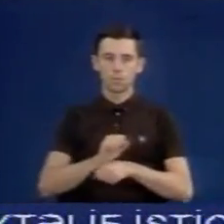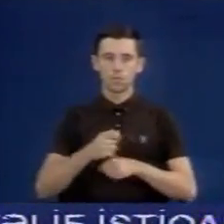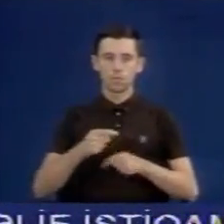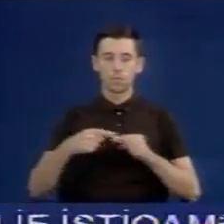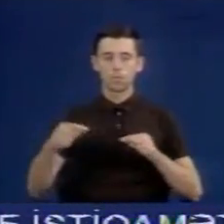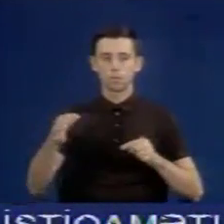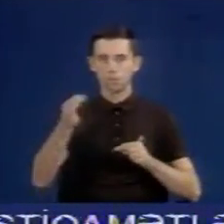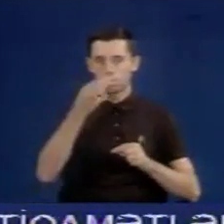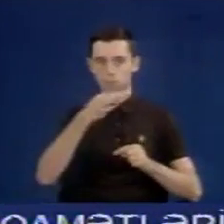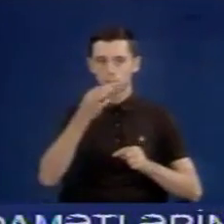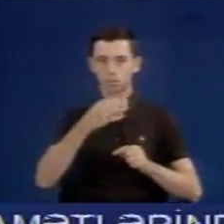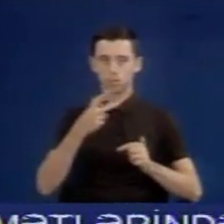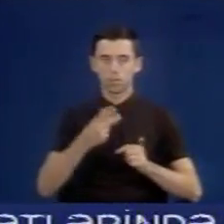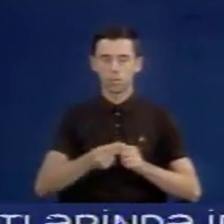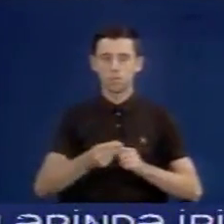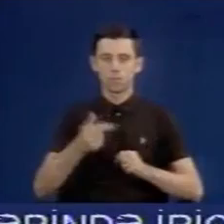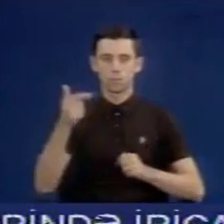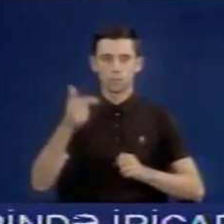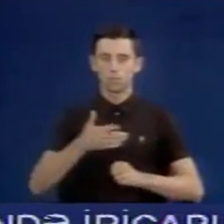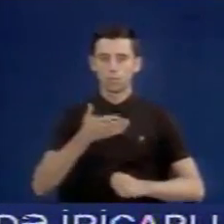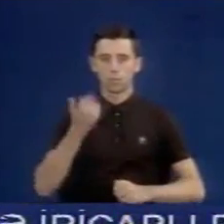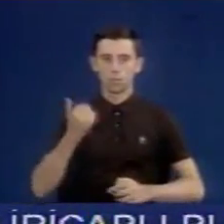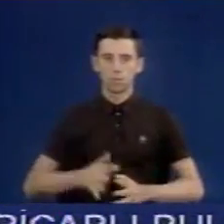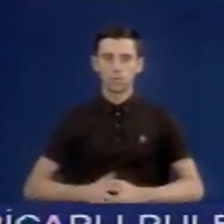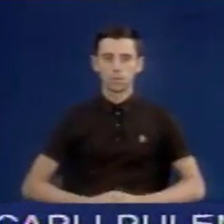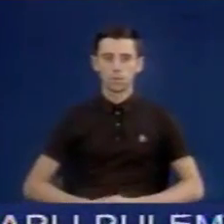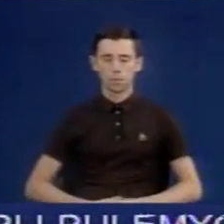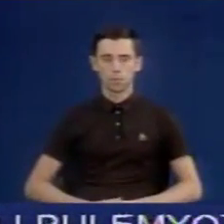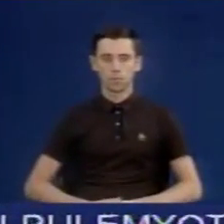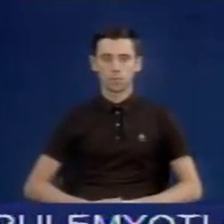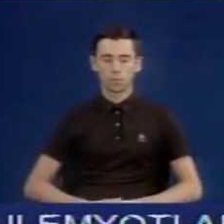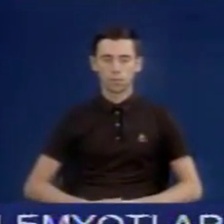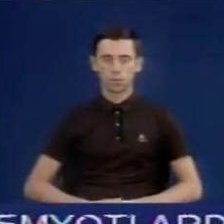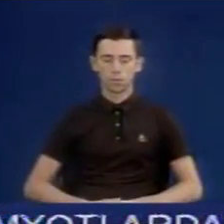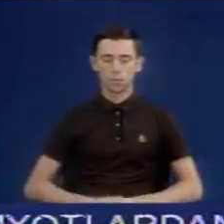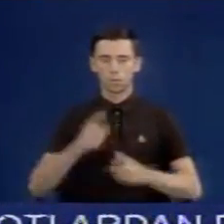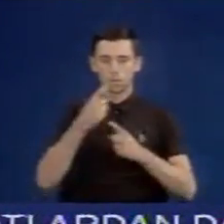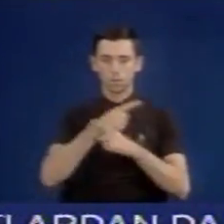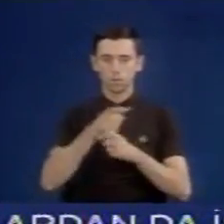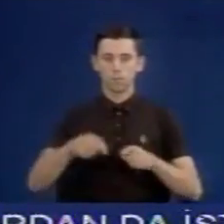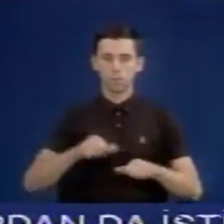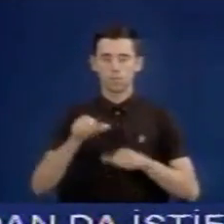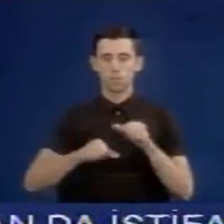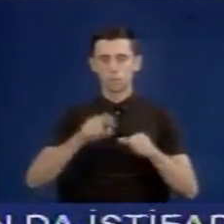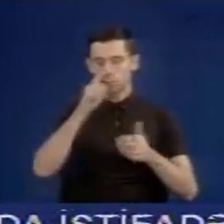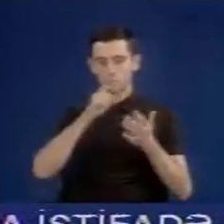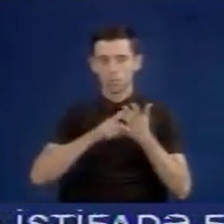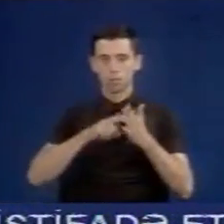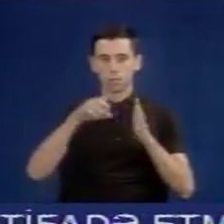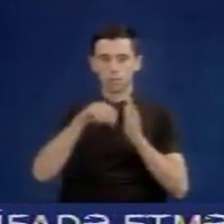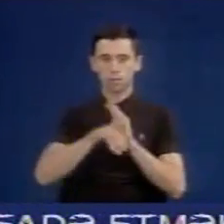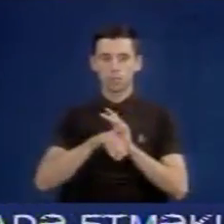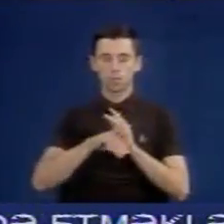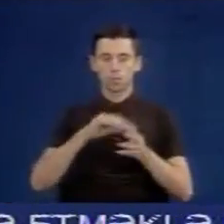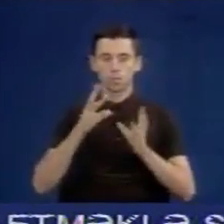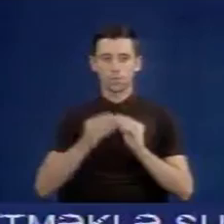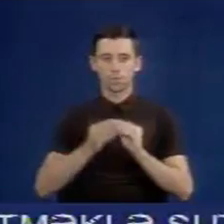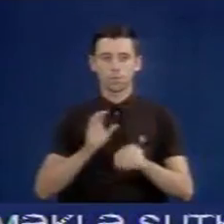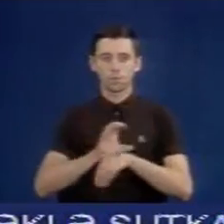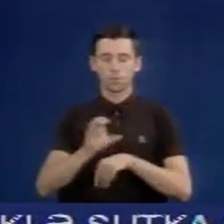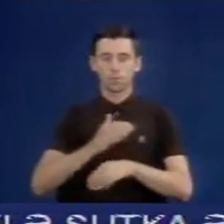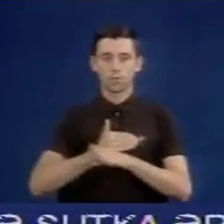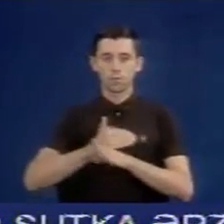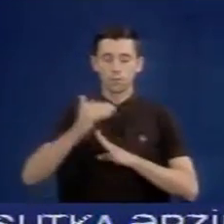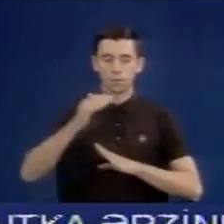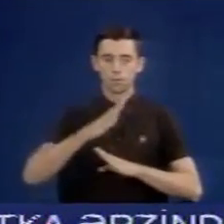bir kəskin təsirə malik dərmanlardan istifadə edilir. Qeyd edək ki, bu il quşçuluq təsərrüfatlarında məhsuldarlıq yüksək